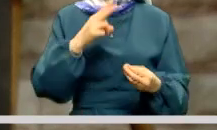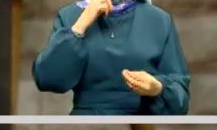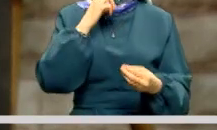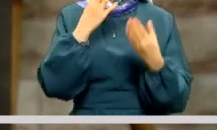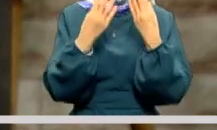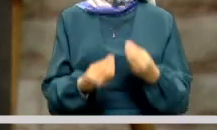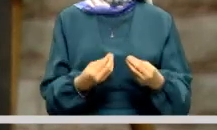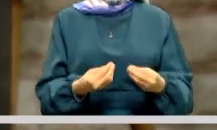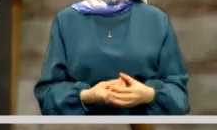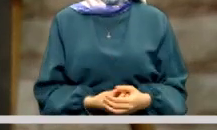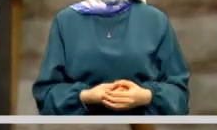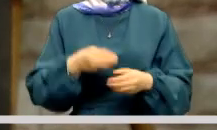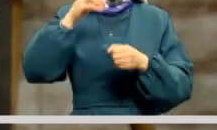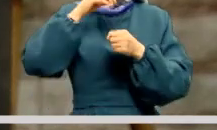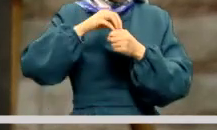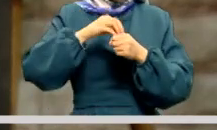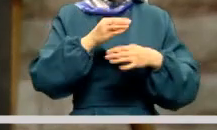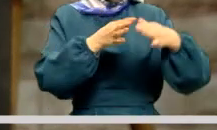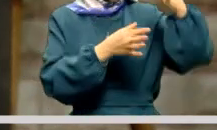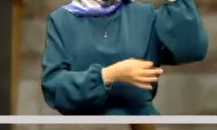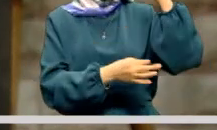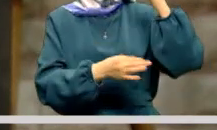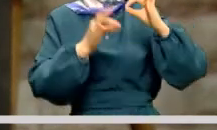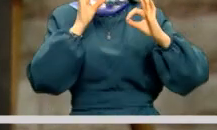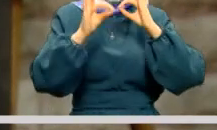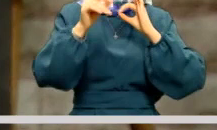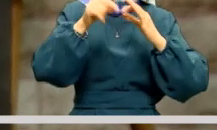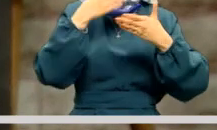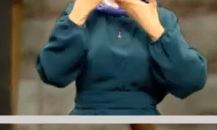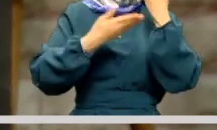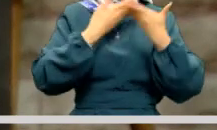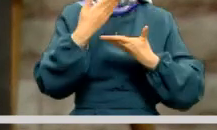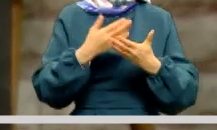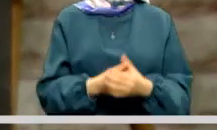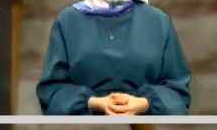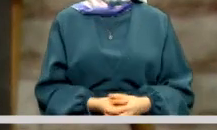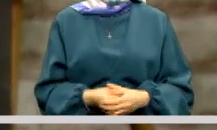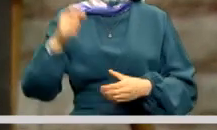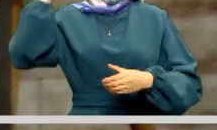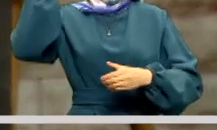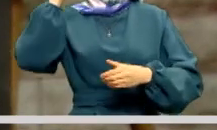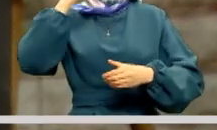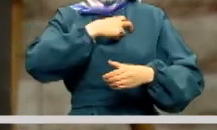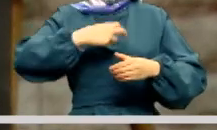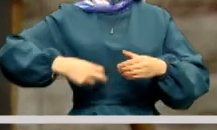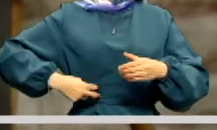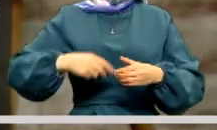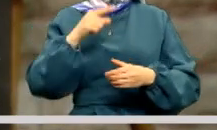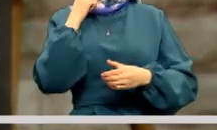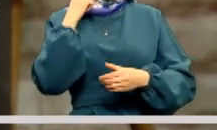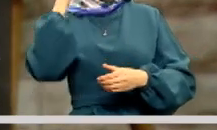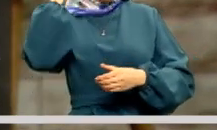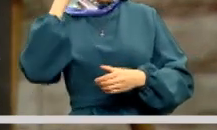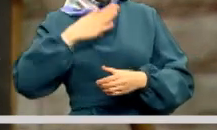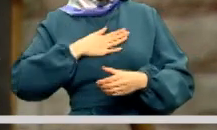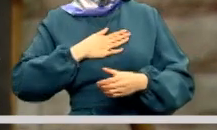yaşayacağımız için yaşayacağı için insan takvayı böyle yorumladığımızda Allah ile rasulü'nün Emir ve